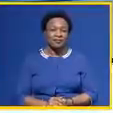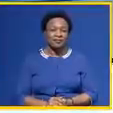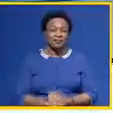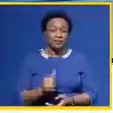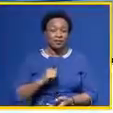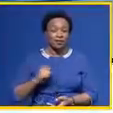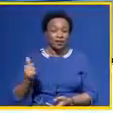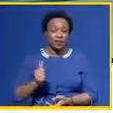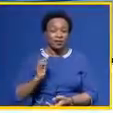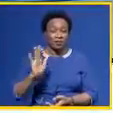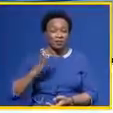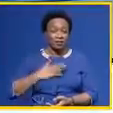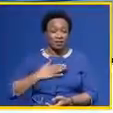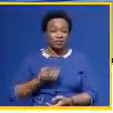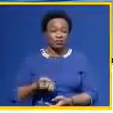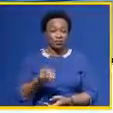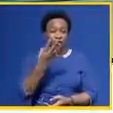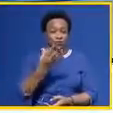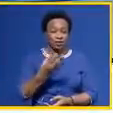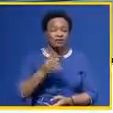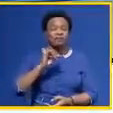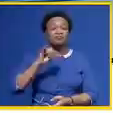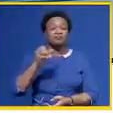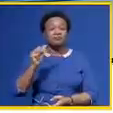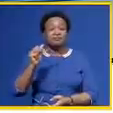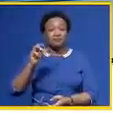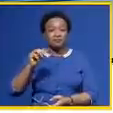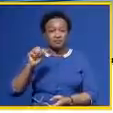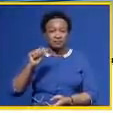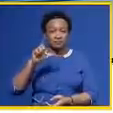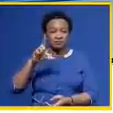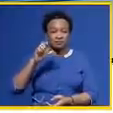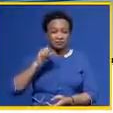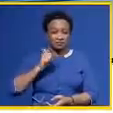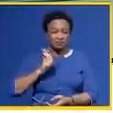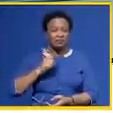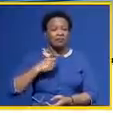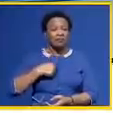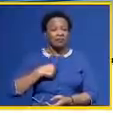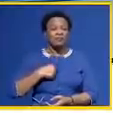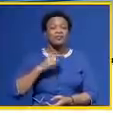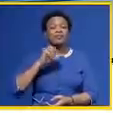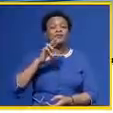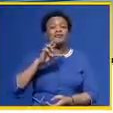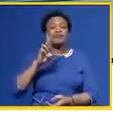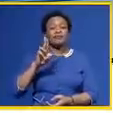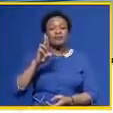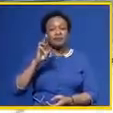Kwa niaba ya wenzangu Susan Mtui pamoja na Jamal Hashim, jina langu ni Rehema Salim. Asanteni.